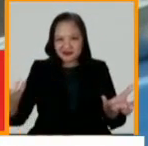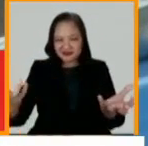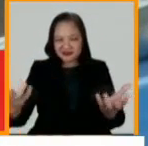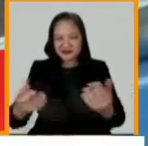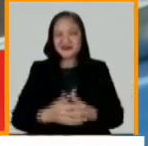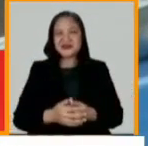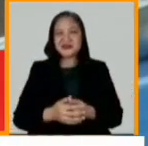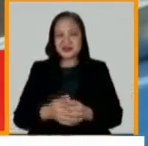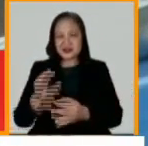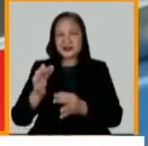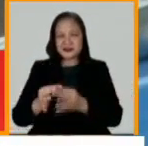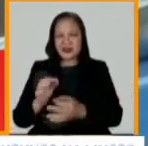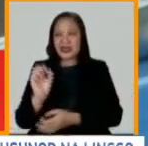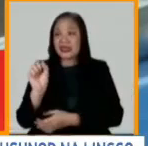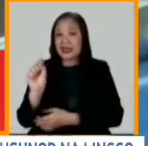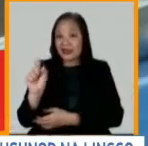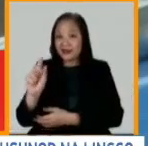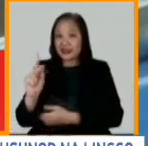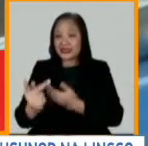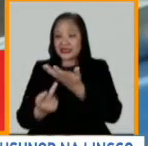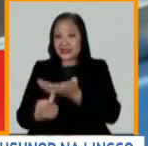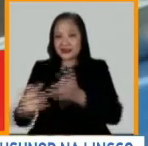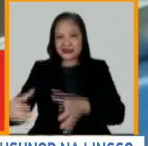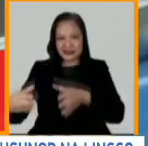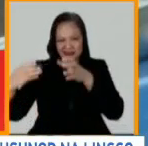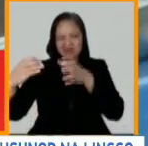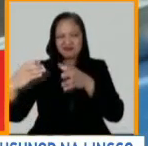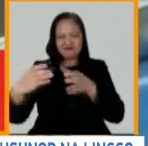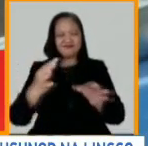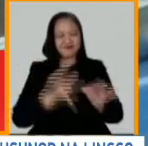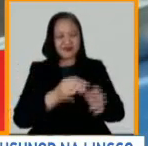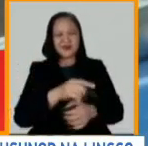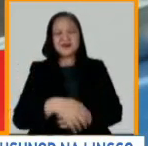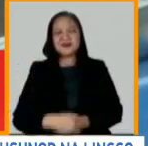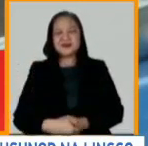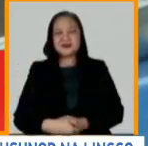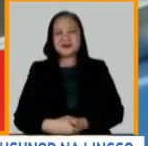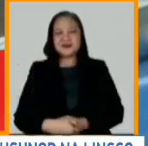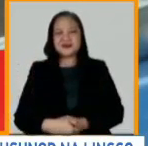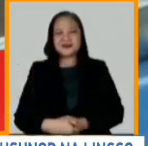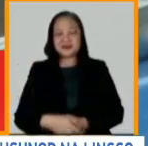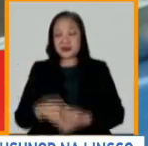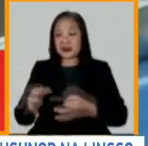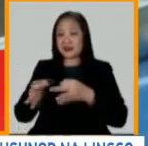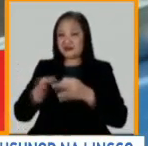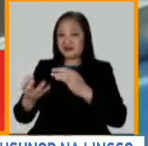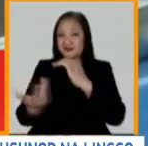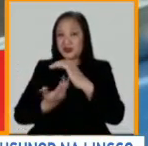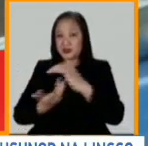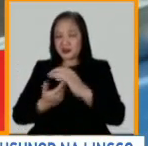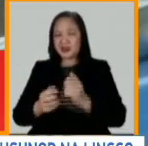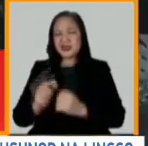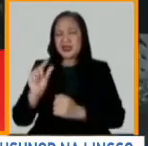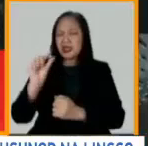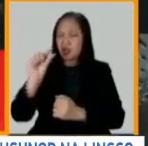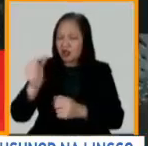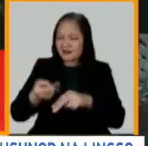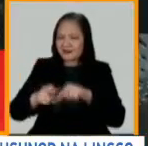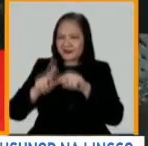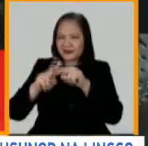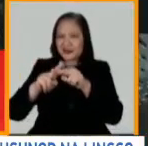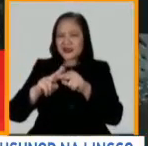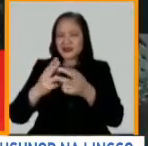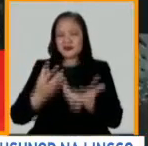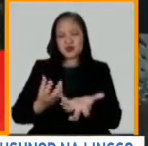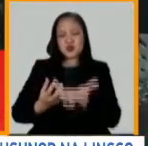kilograms ng LPG. At pinapaliwanag naman nila doon sa mga customer nila yung konting adjustment doon sa serving ng ulam. Naiintindihan naman